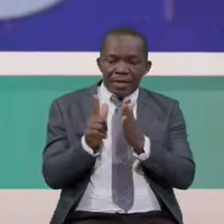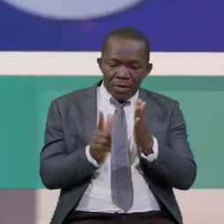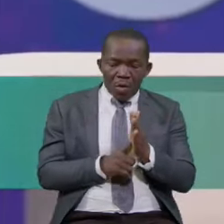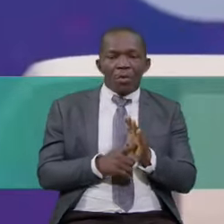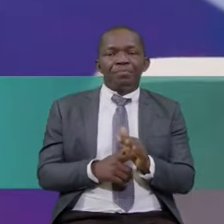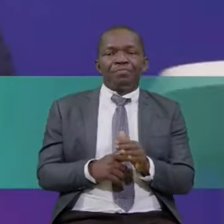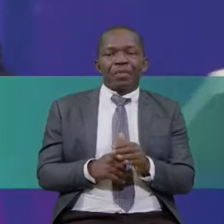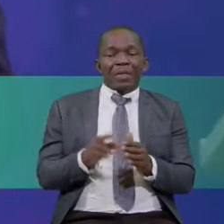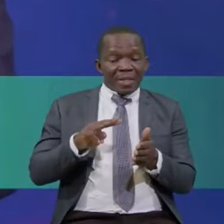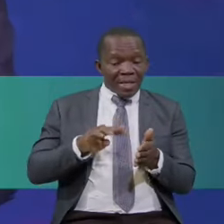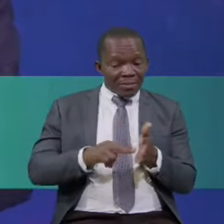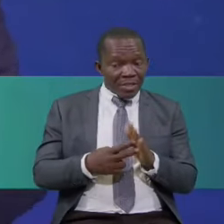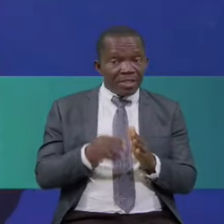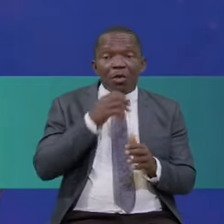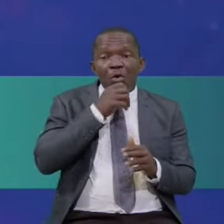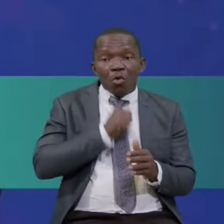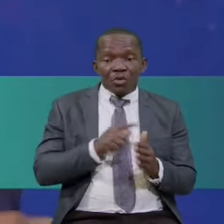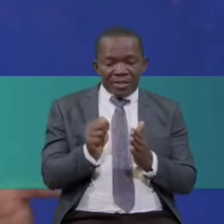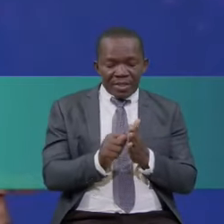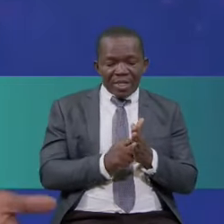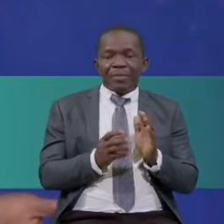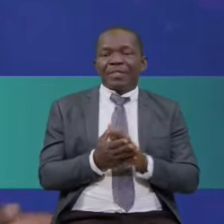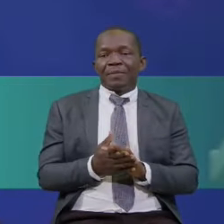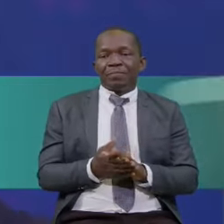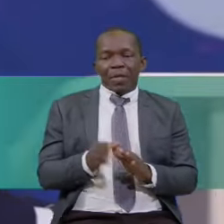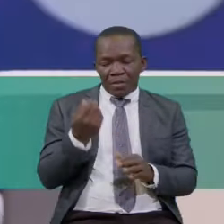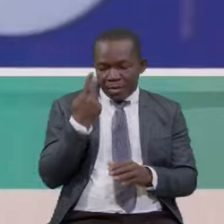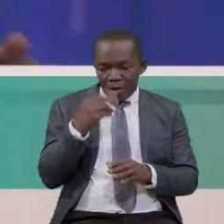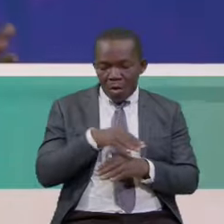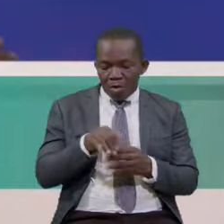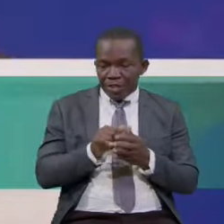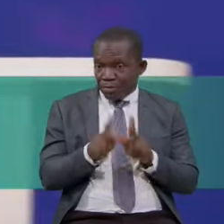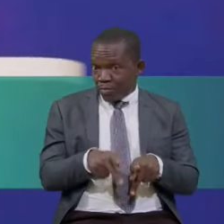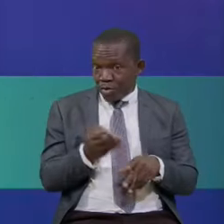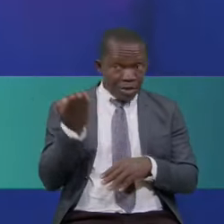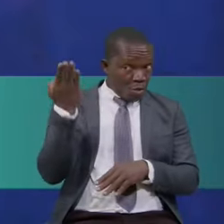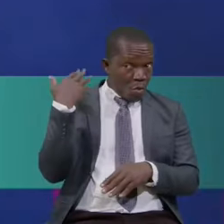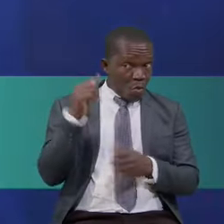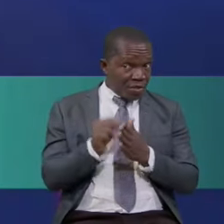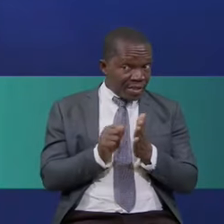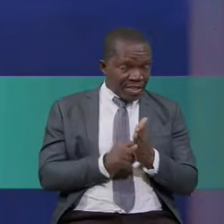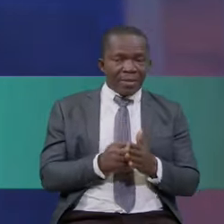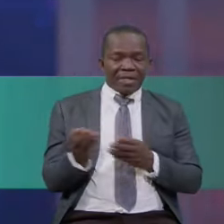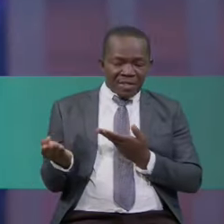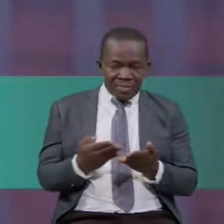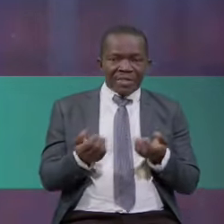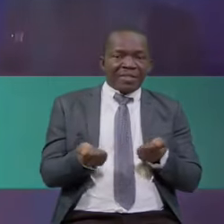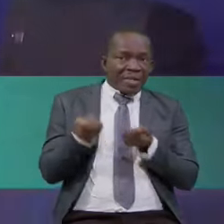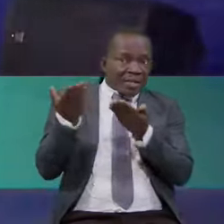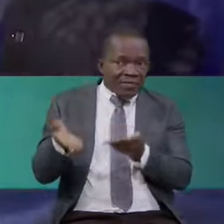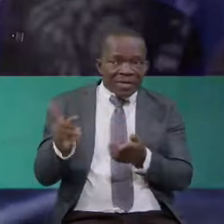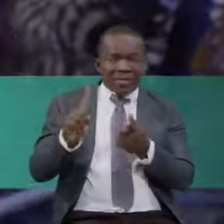et vous voyez tous ces gens dans l'Ancien Testament ils apportent un sacrifice apportent un sacrifice il les